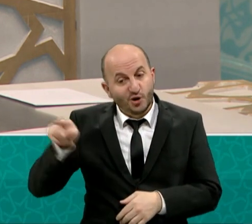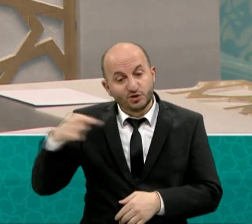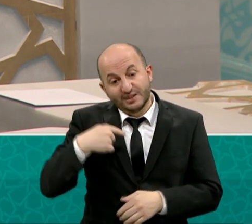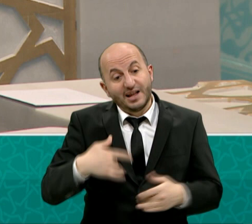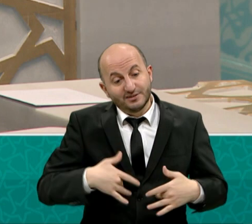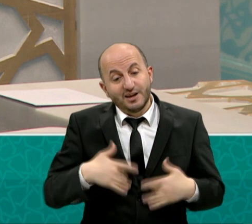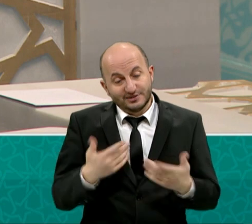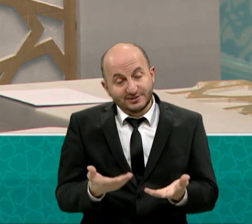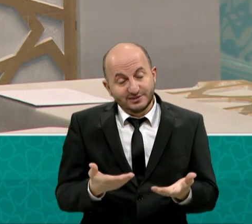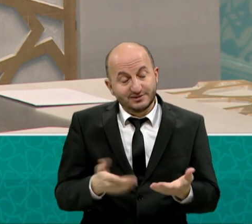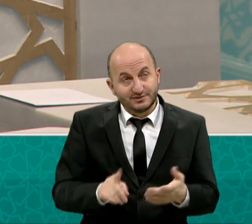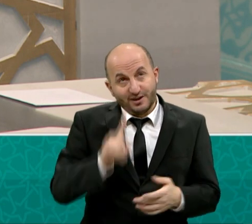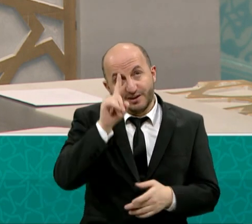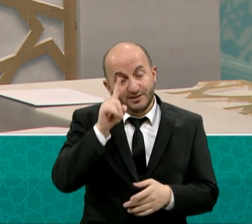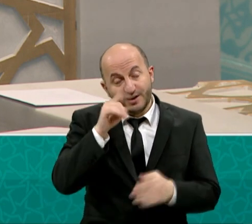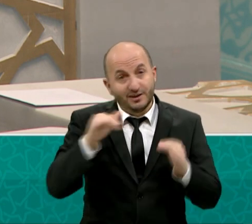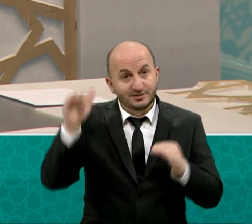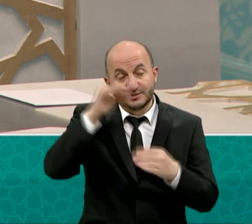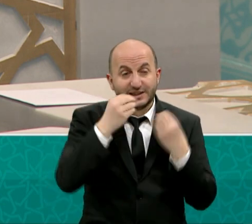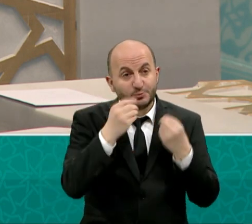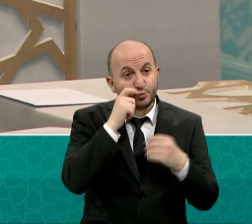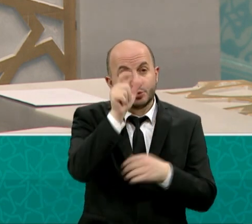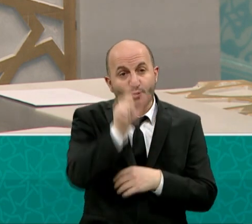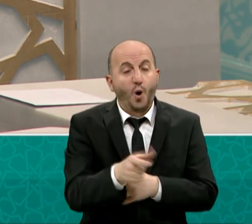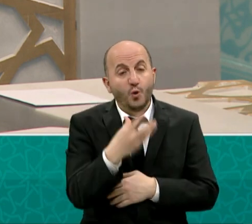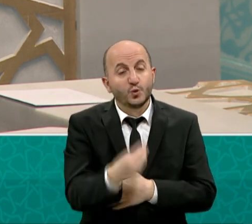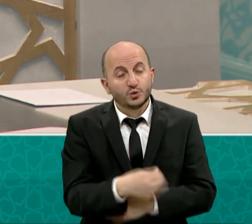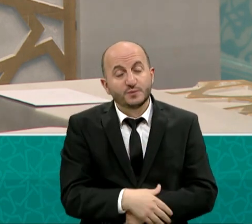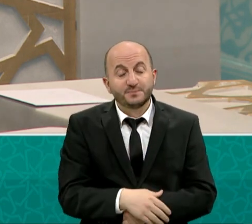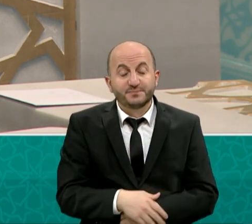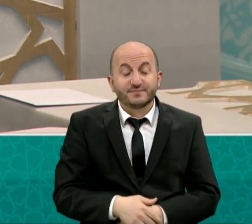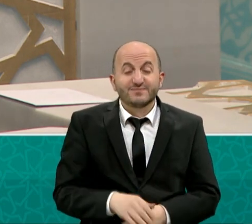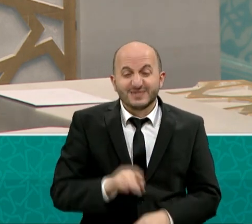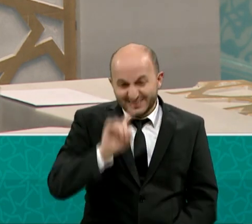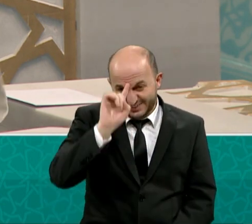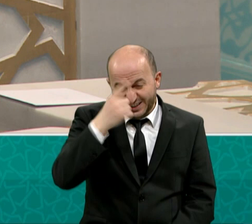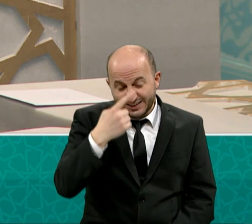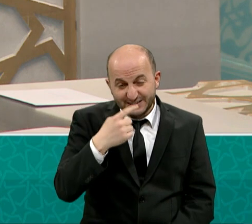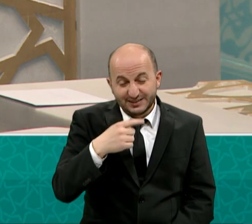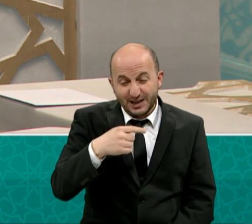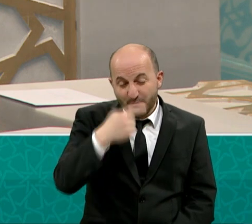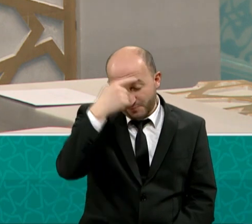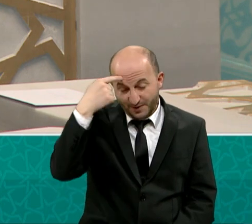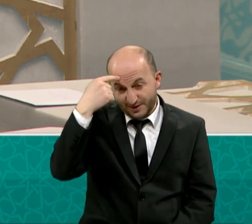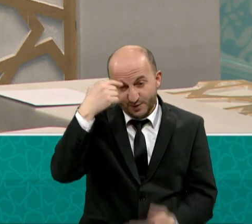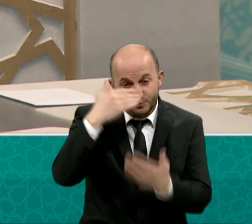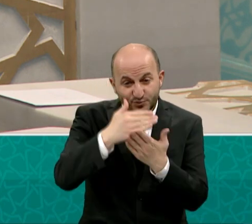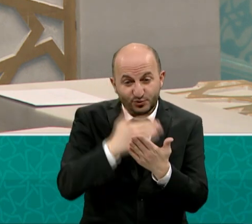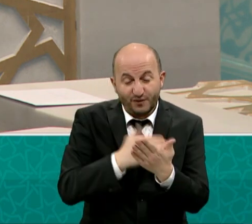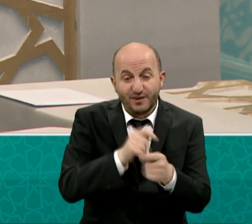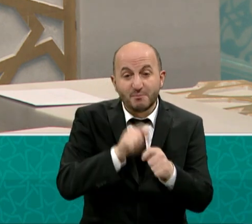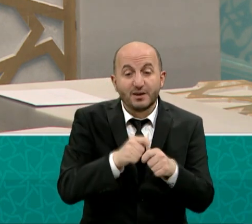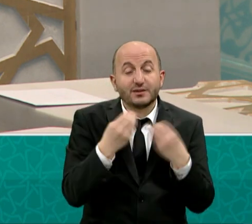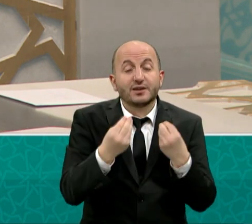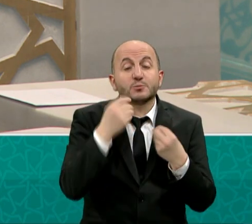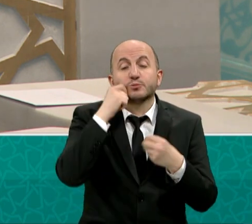razıysa Allah katında da iyi Müslüman olursun. Yani burada ne oluyor? Sadece belli vazifeleri yapmakla iyi Müslüman